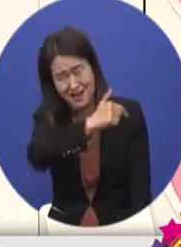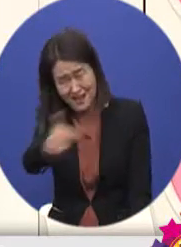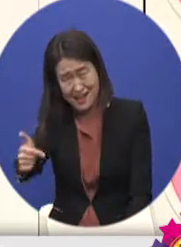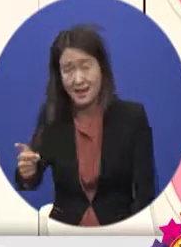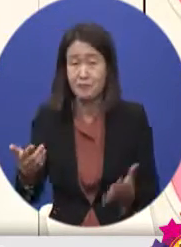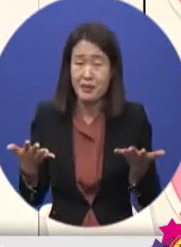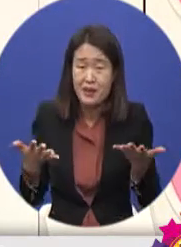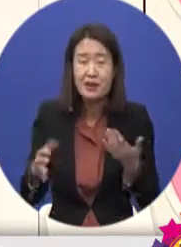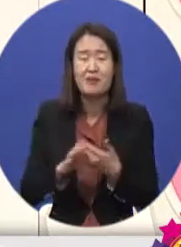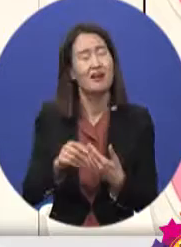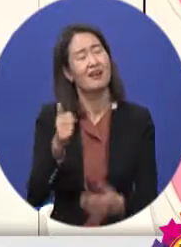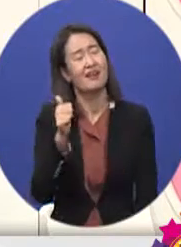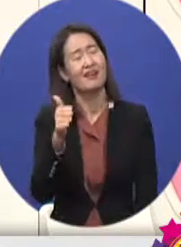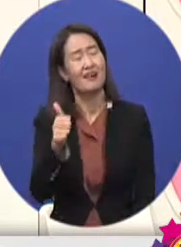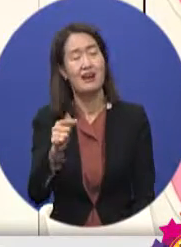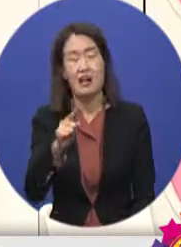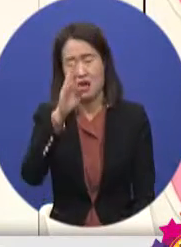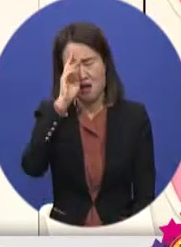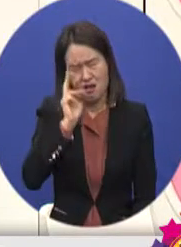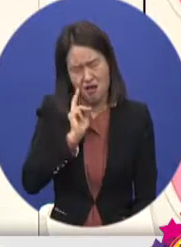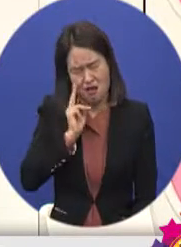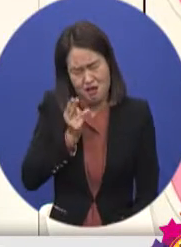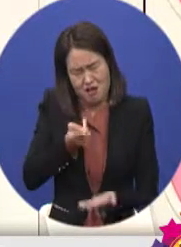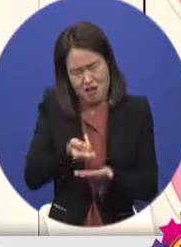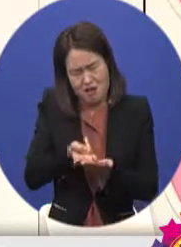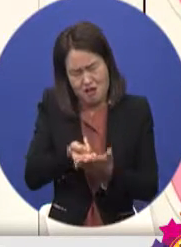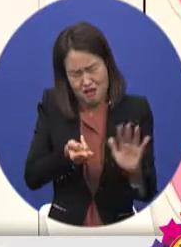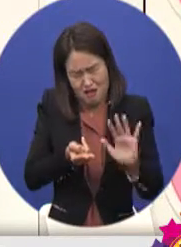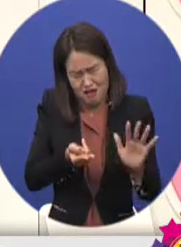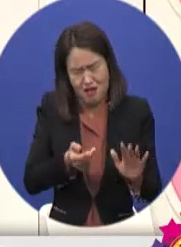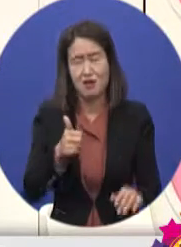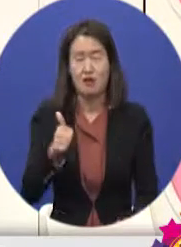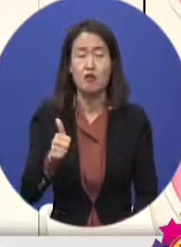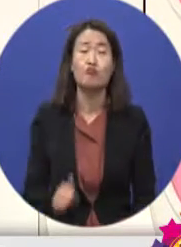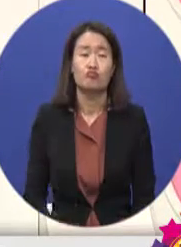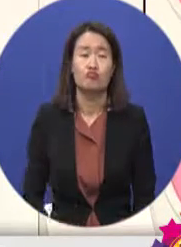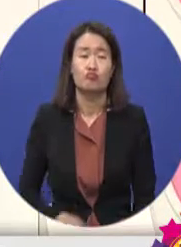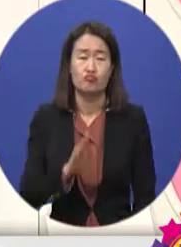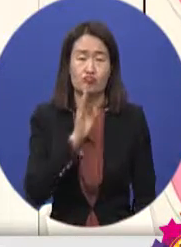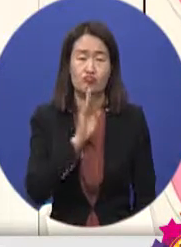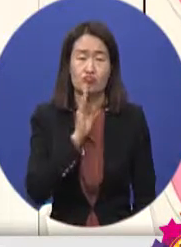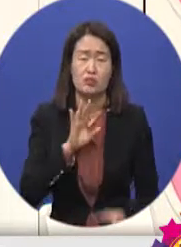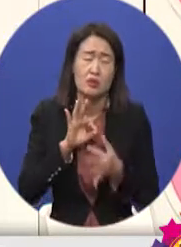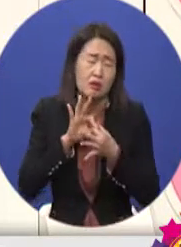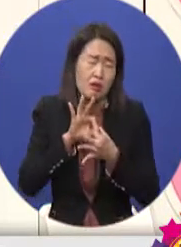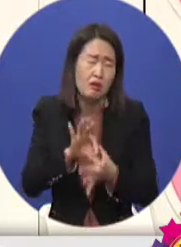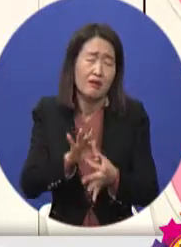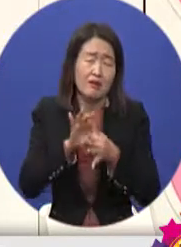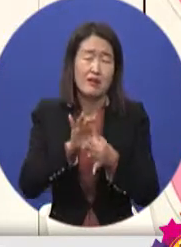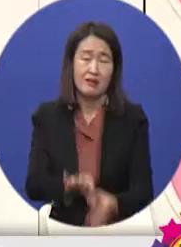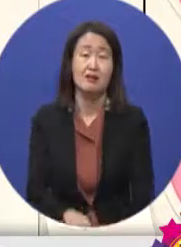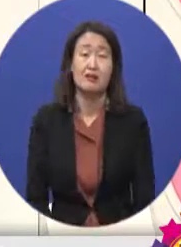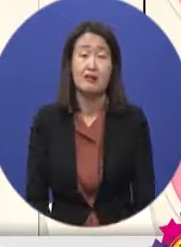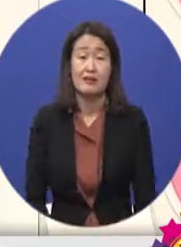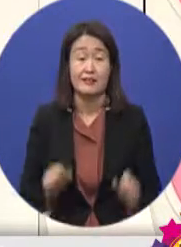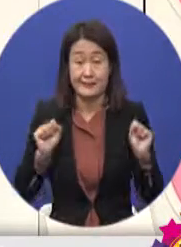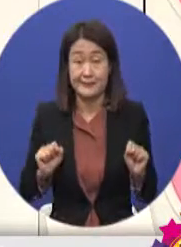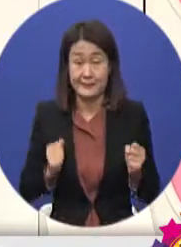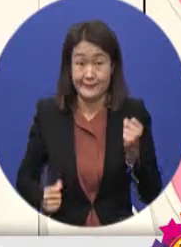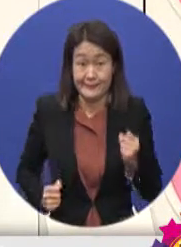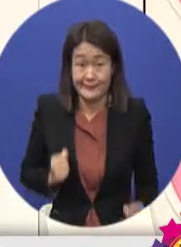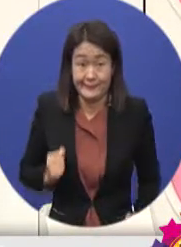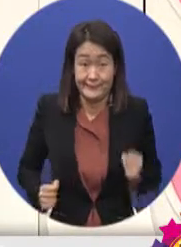돼요. 뭐 이런 큰 중병, 병원 안 가는 그런 거. 그렇죠. 네, 끊임없이 이렇게